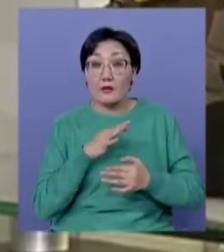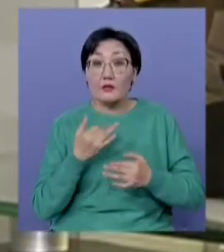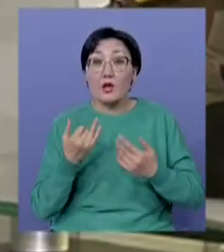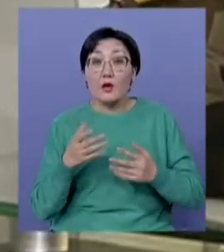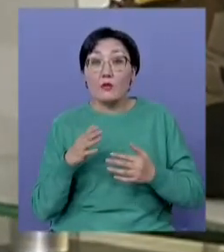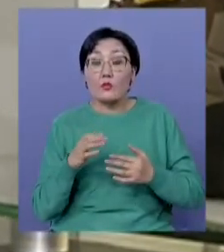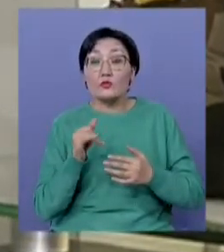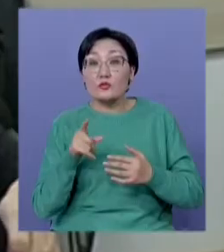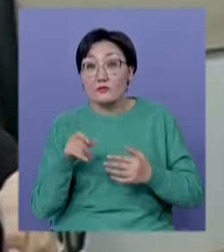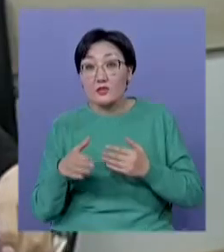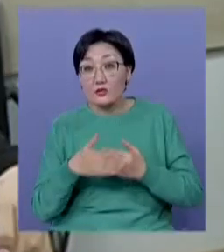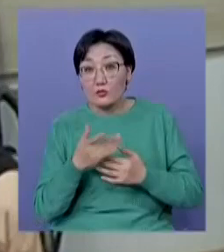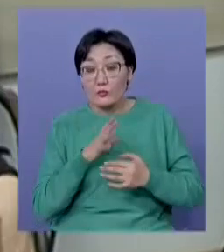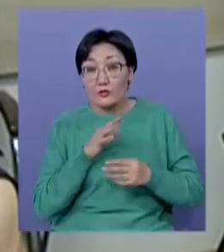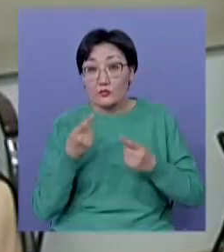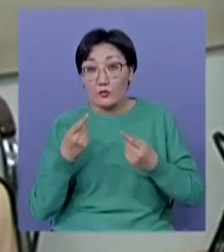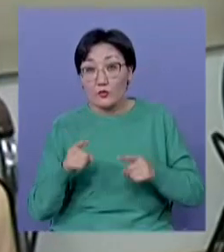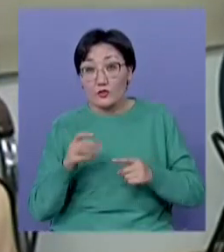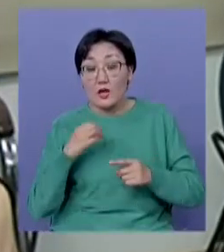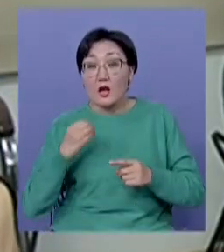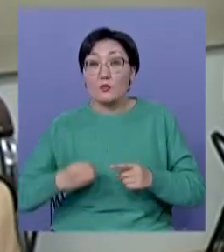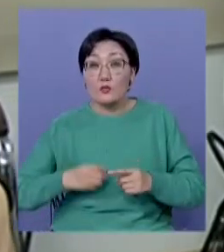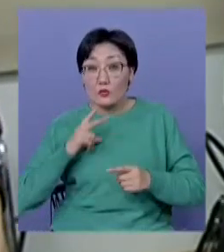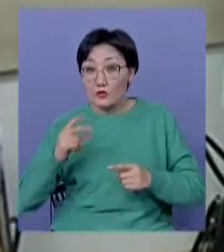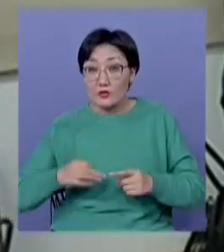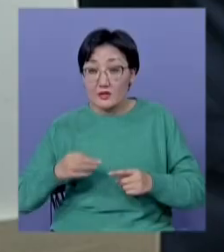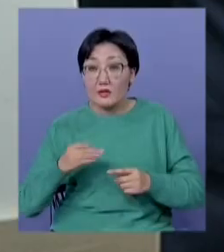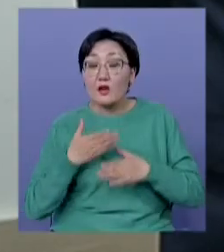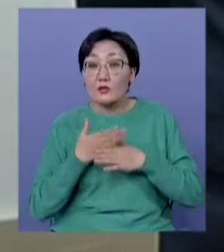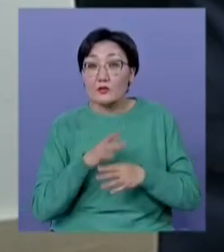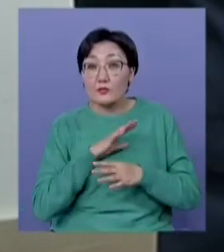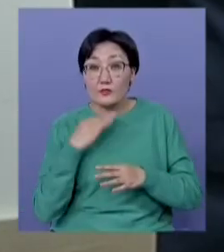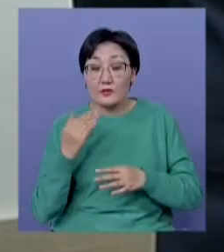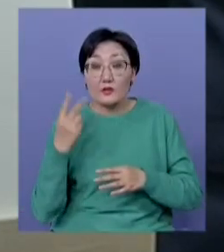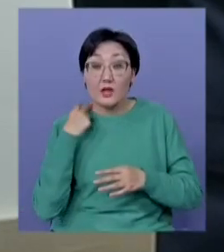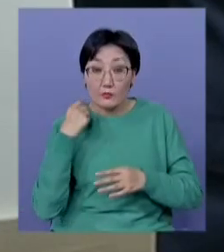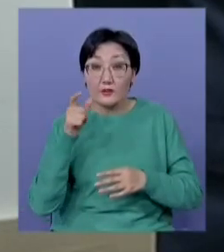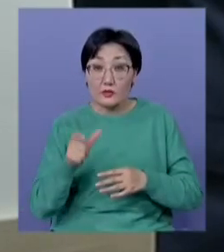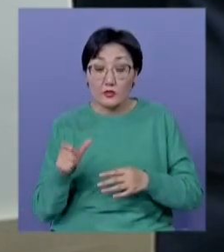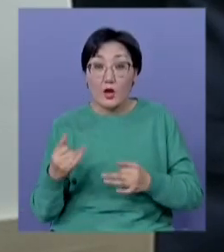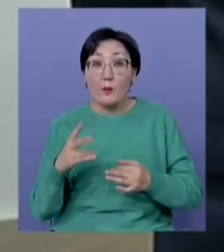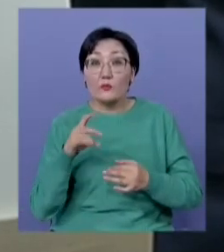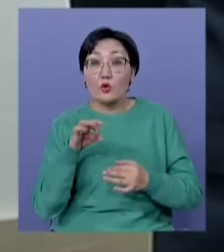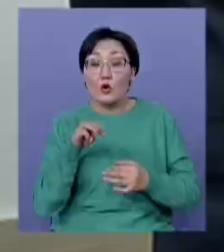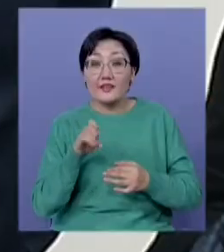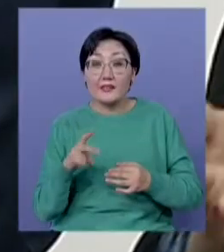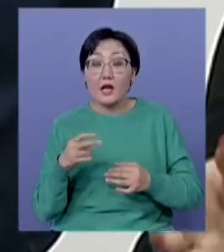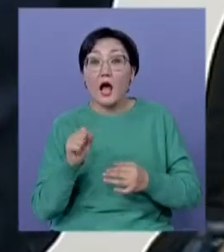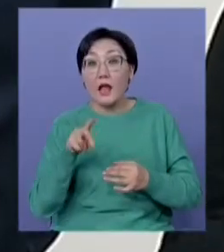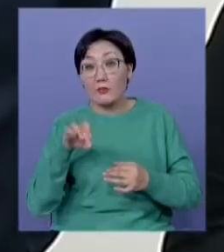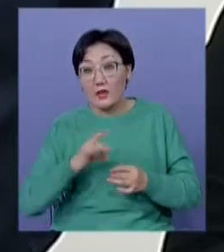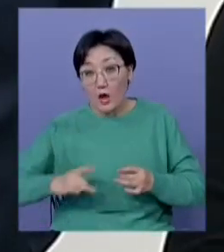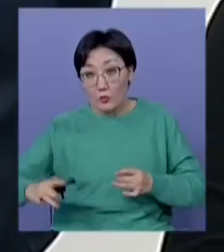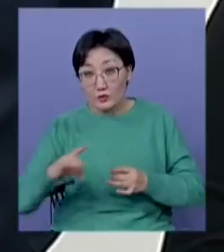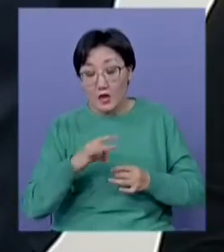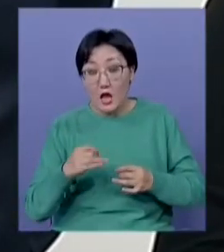шартты түрде өтеп жүр. Қалғандары өз ол қызына жәрдем көрсетуге құлықсыздық танытқан борышкерлер. Бүгін Ротан партиясының Алмалы аудандық филиалында